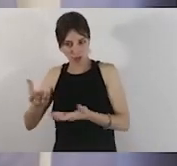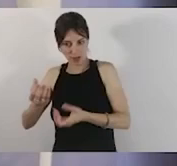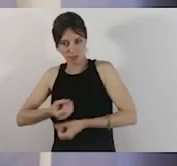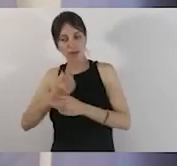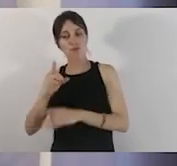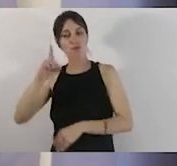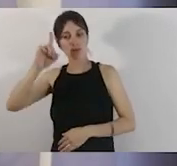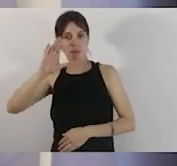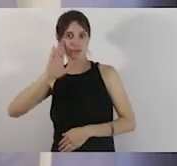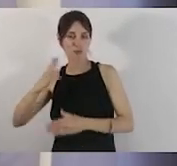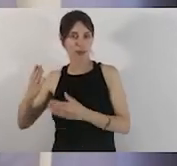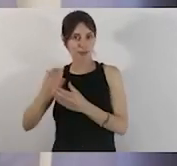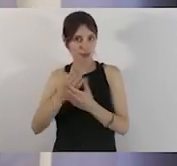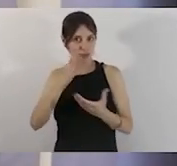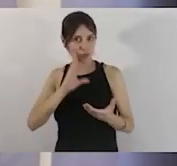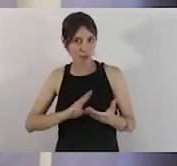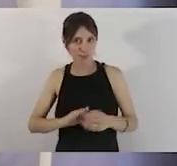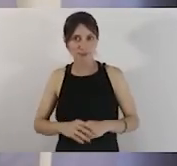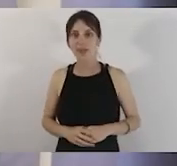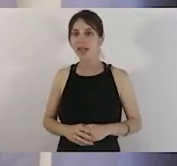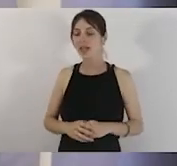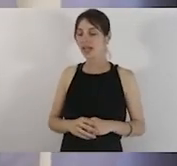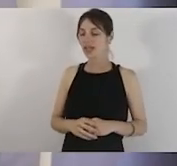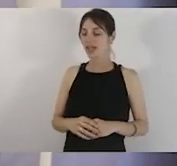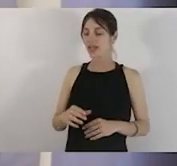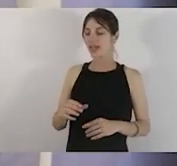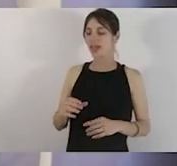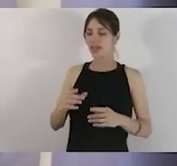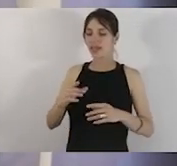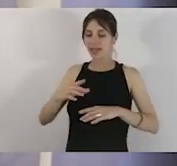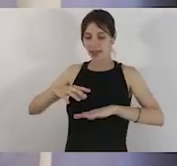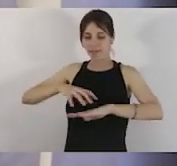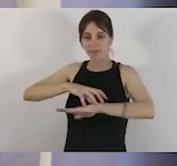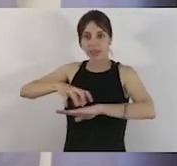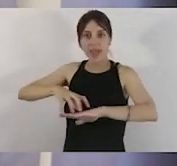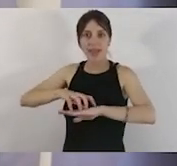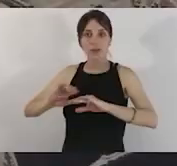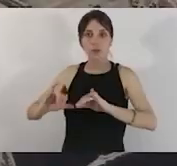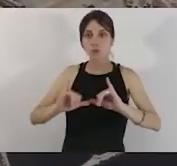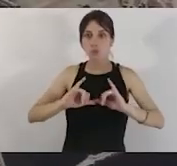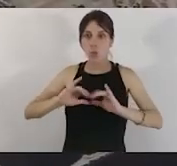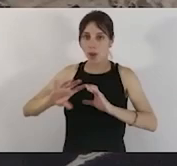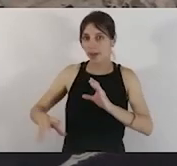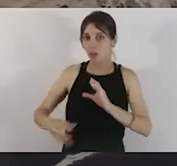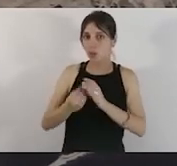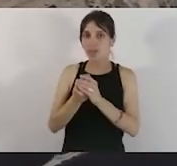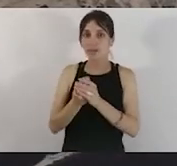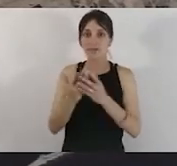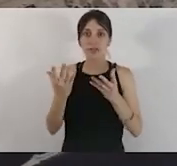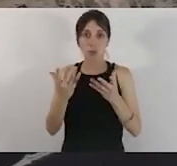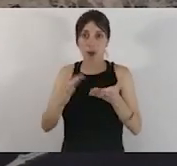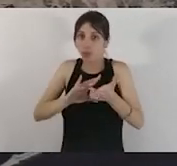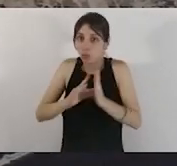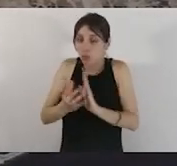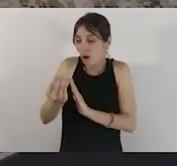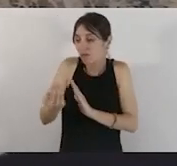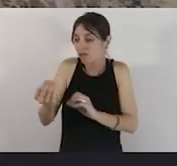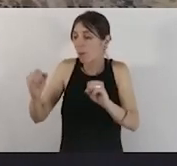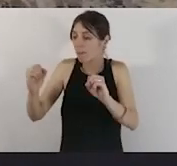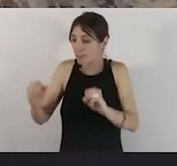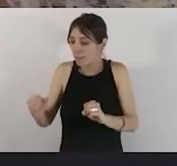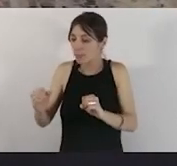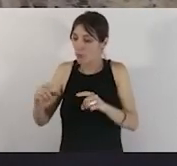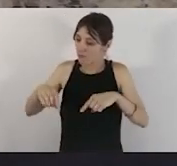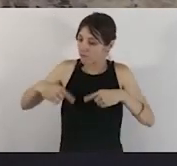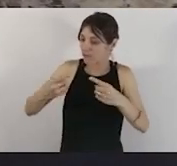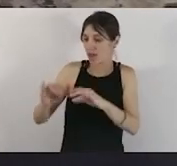Monsieur Aspinas. Des aires de jeu inclusives, ce sont des aires de jeu où tous les enfants peuvent aller, c'est-à-dire y compris les